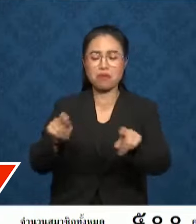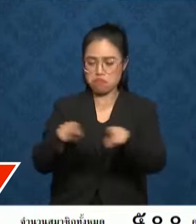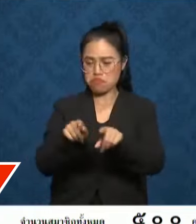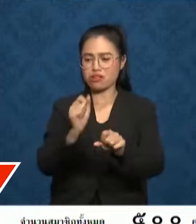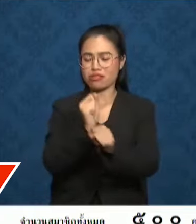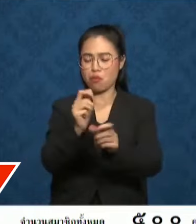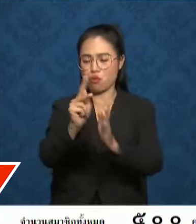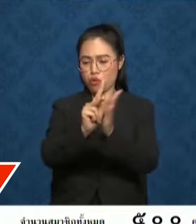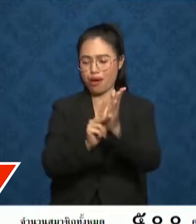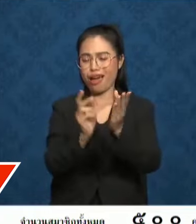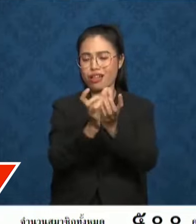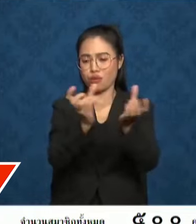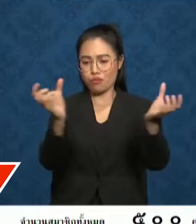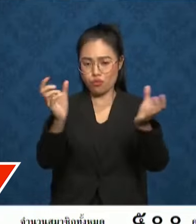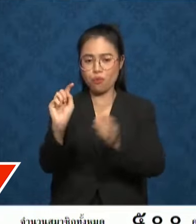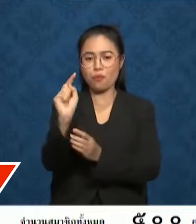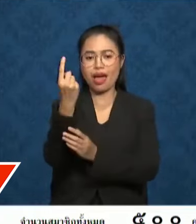ฐฐานมนูนฉบับให่ครั